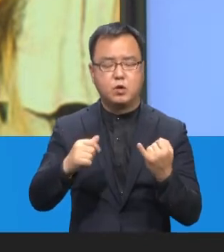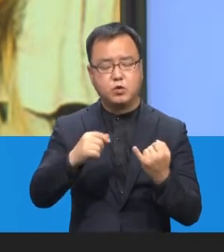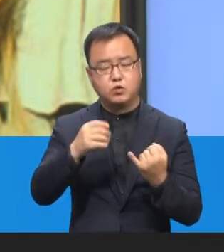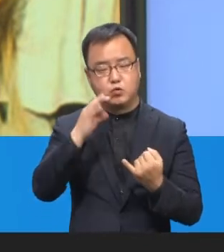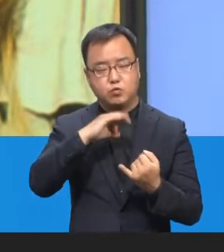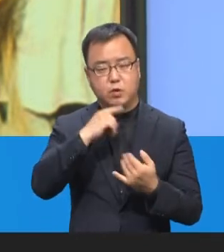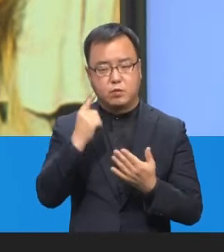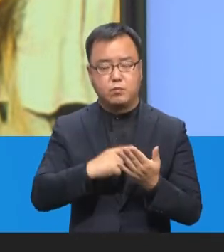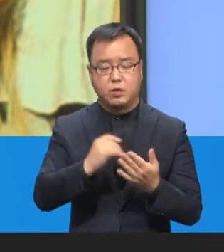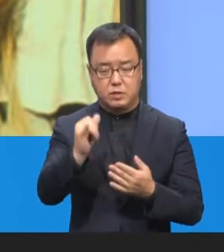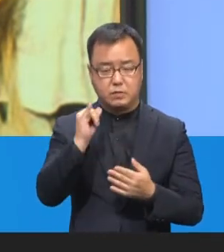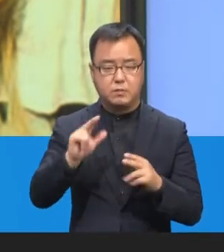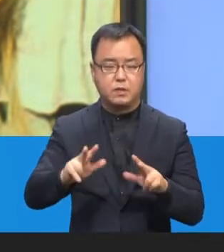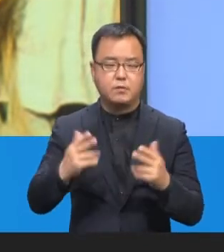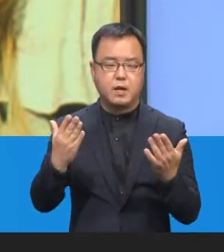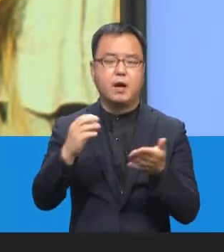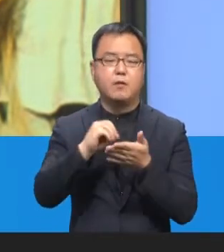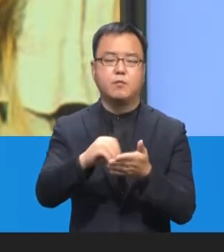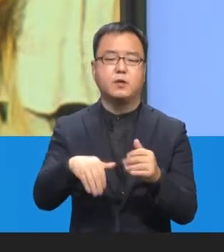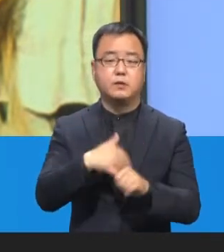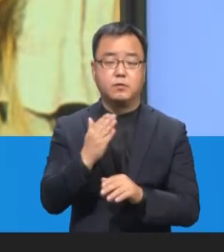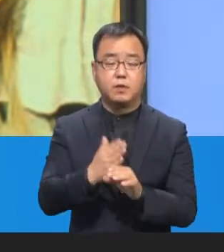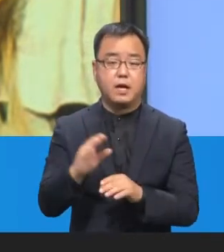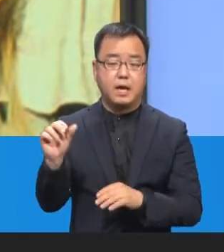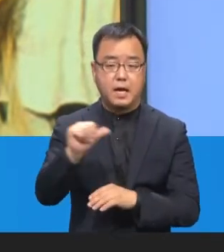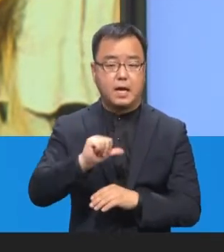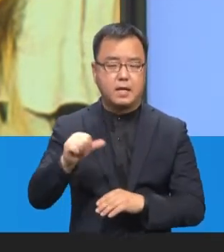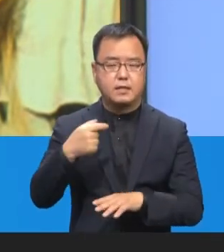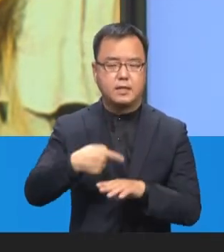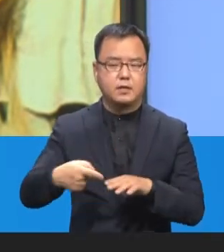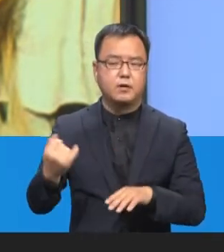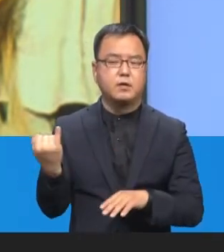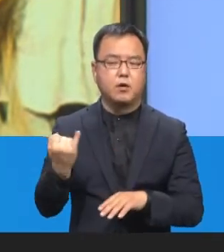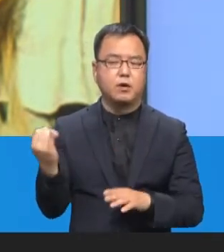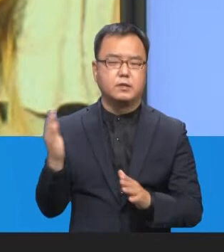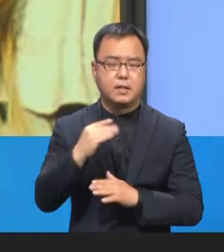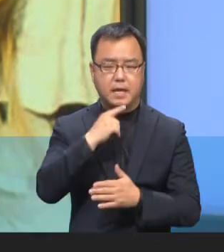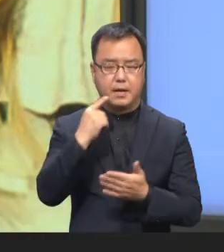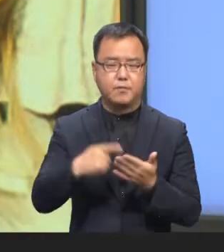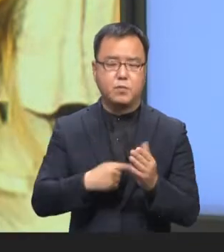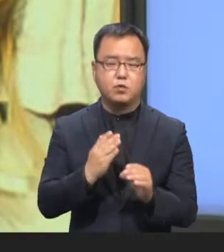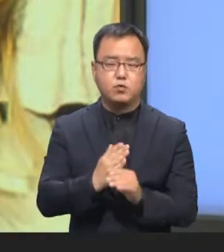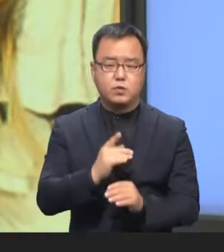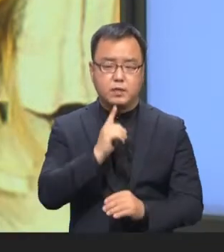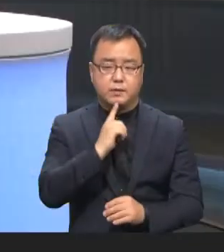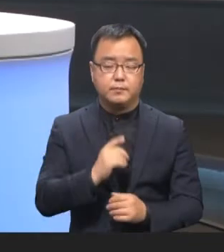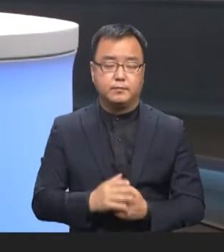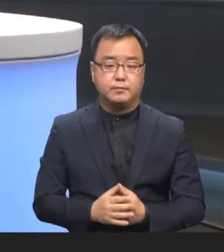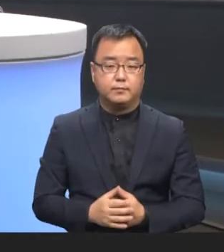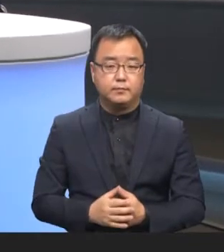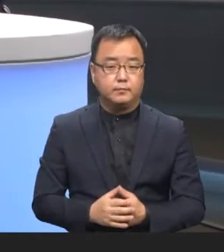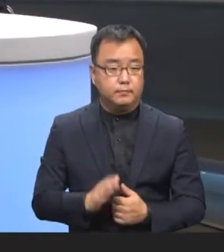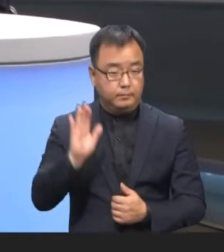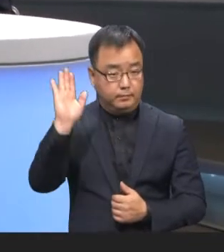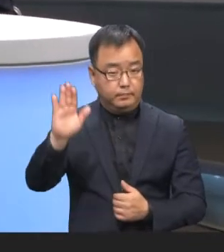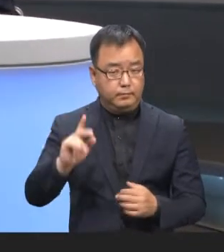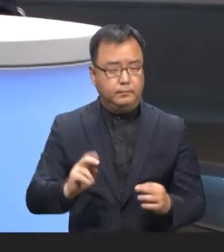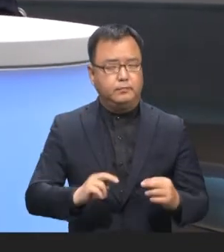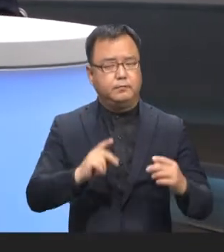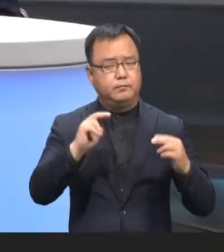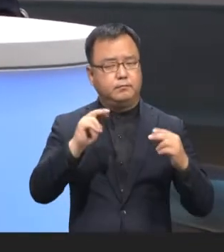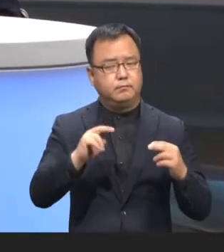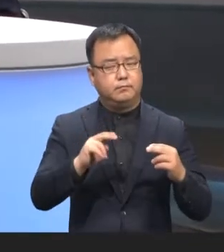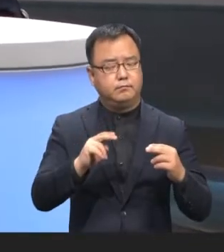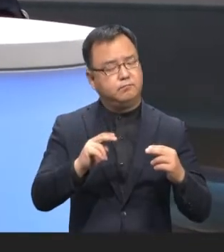현 입학과 정의 아시아계 여학생들에게 피해를 끼치고 있다고 지적했습니다 향후 보다 논란의 여지가 적은